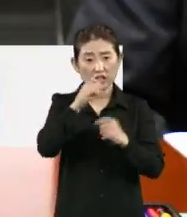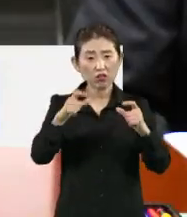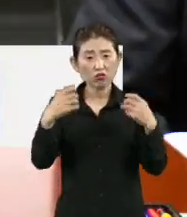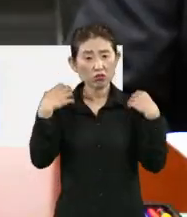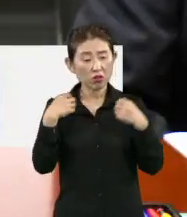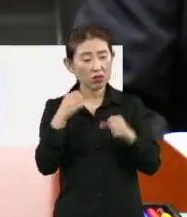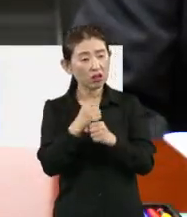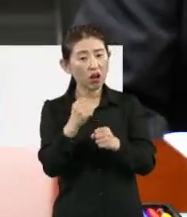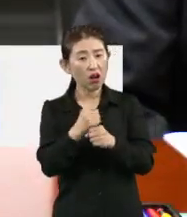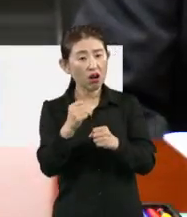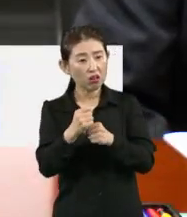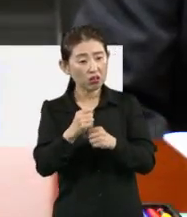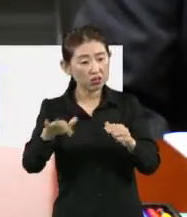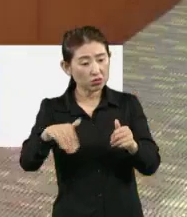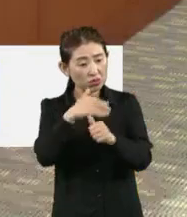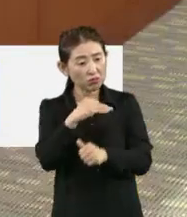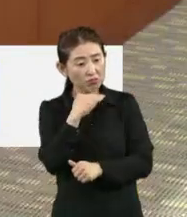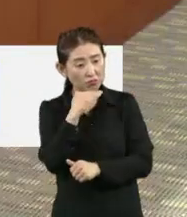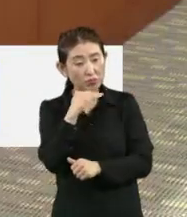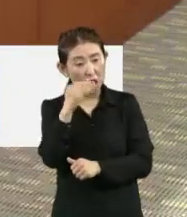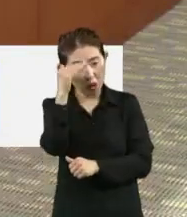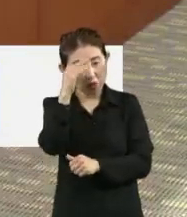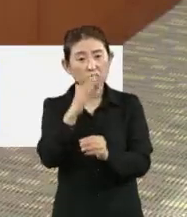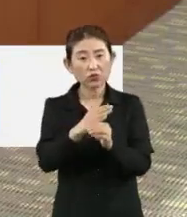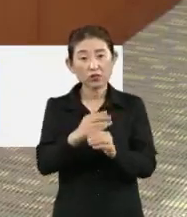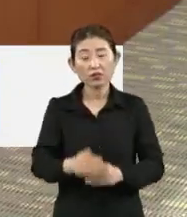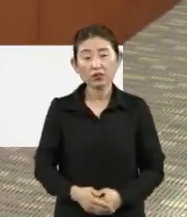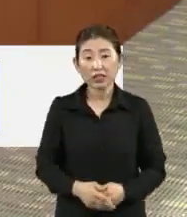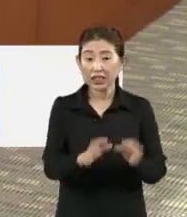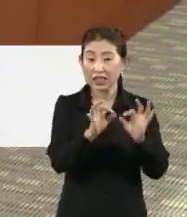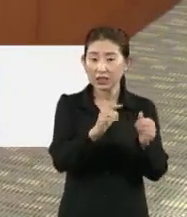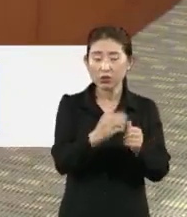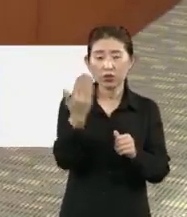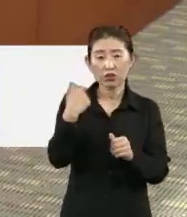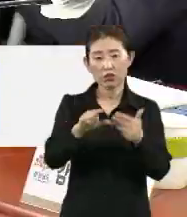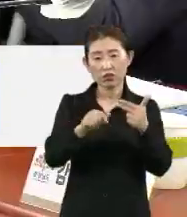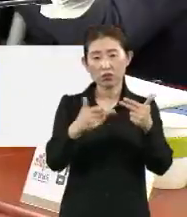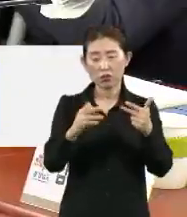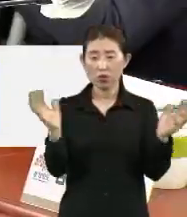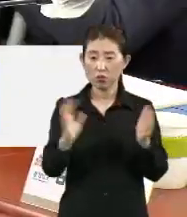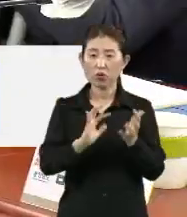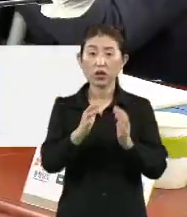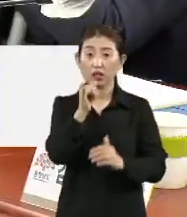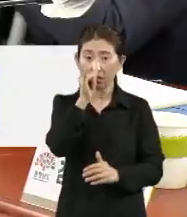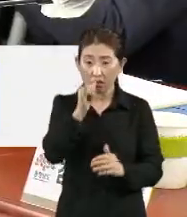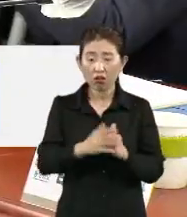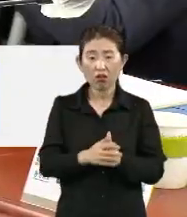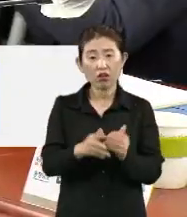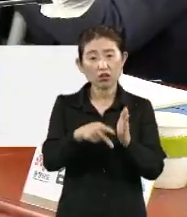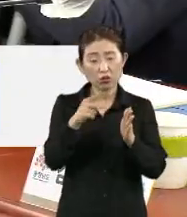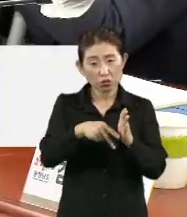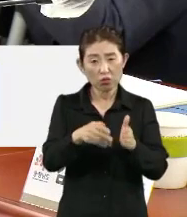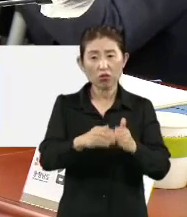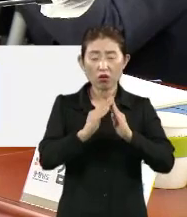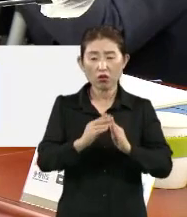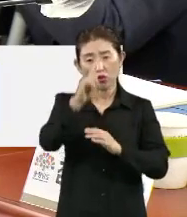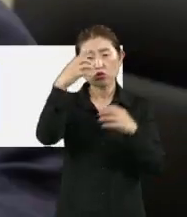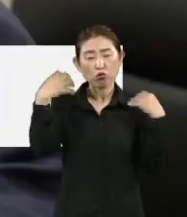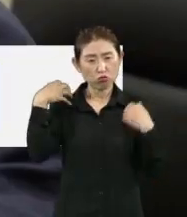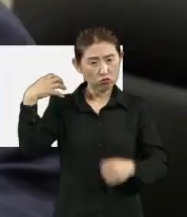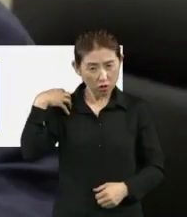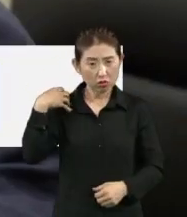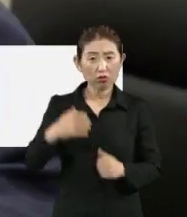당혹감 속에 사태 추이를 지켜보고 있습니다. 김 지사는 지난 18일 간부회의에서 철도 역사 건설은 국가가